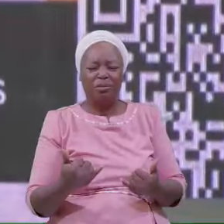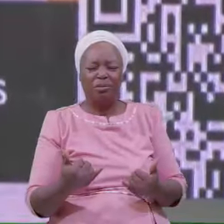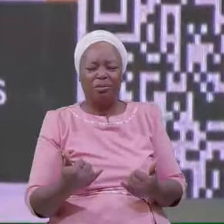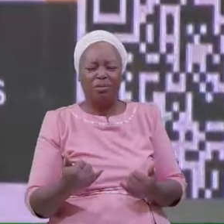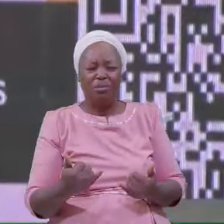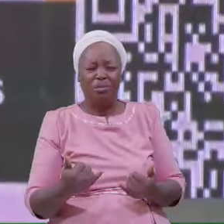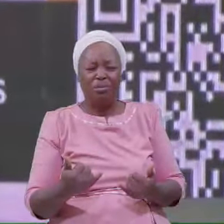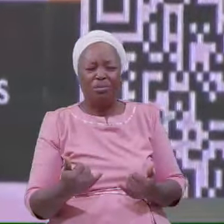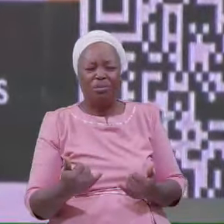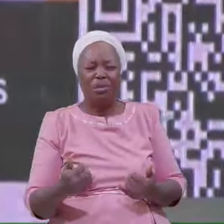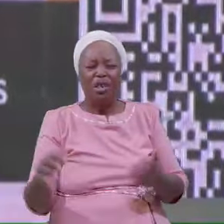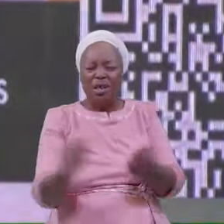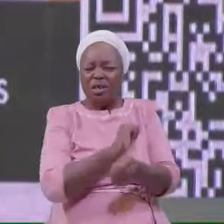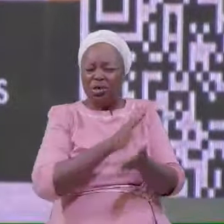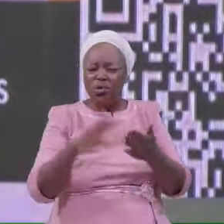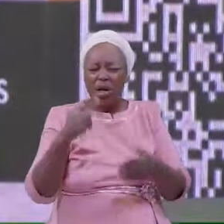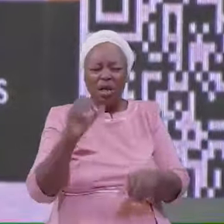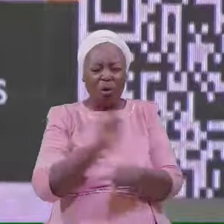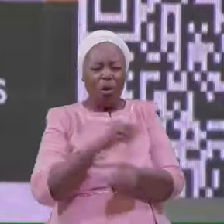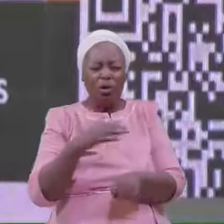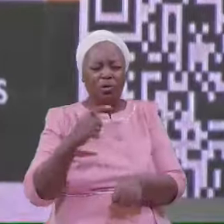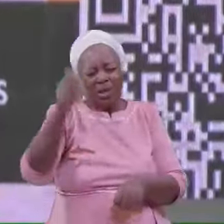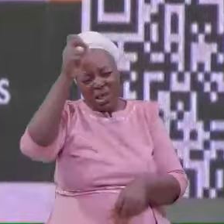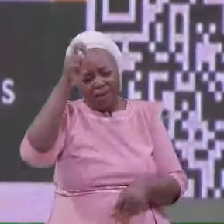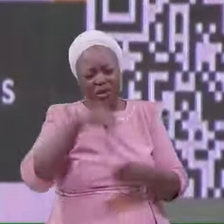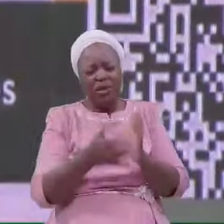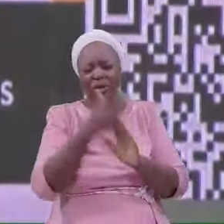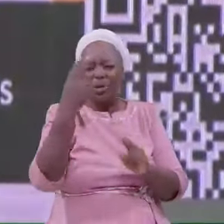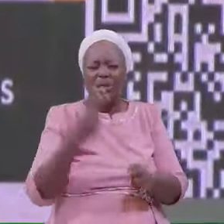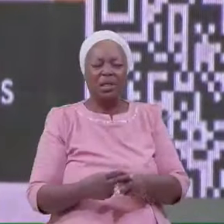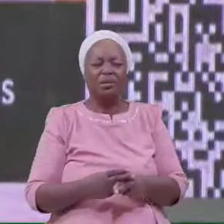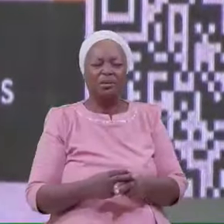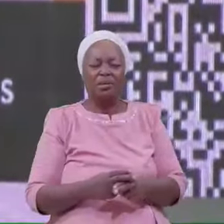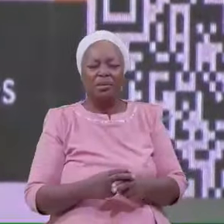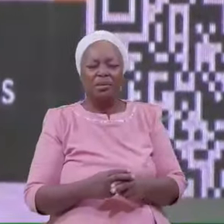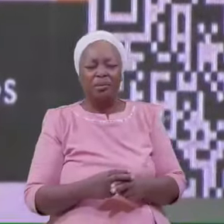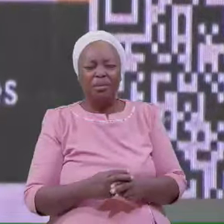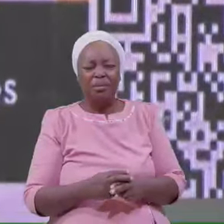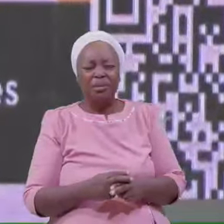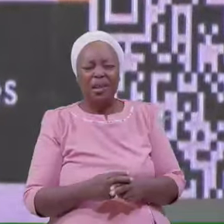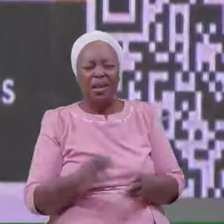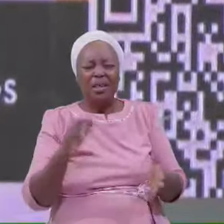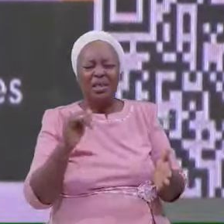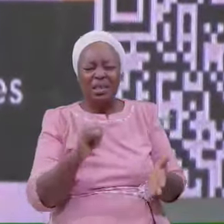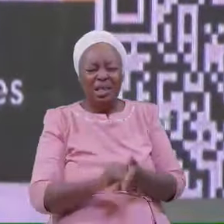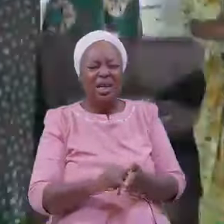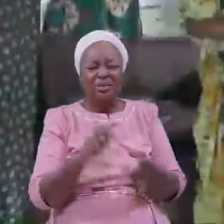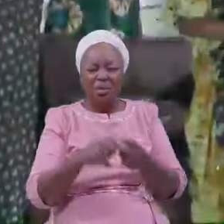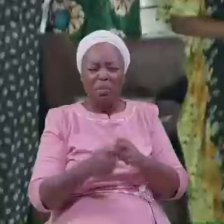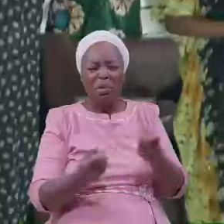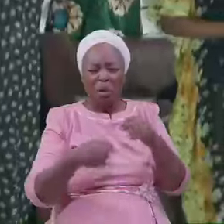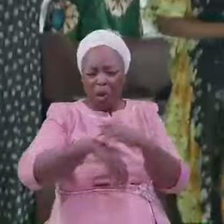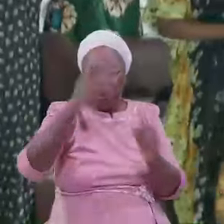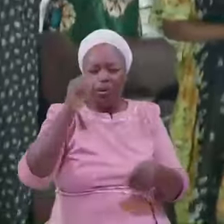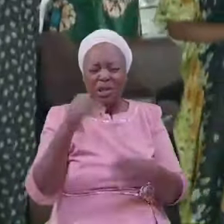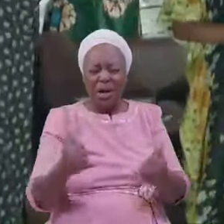the works of the devil. Sirain mo ang gawa ng diablo. Come out in Jesus' name.